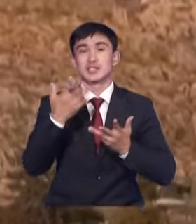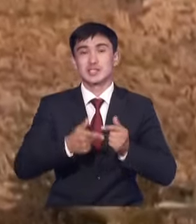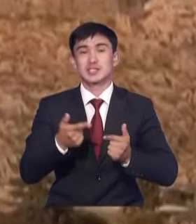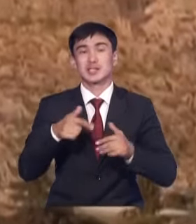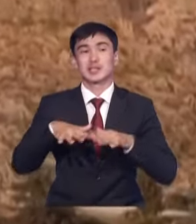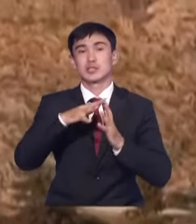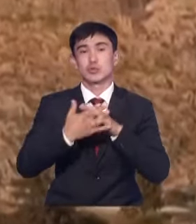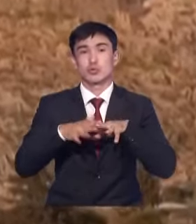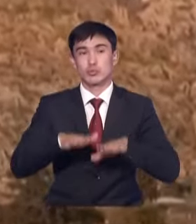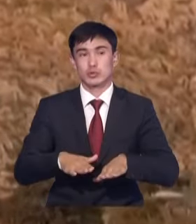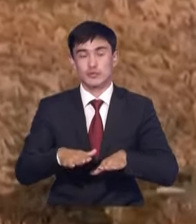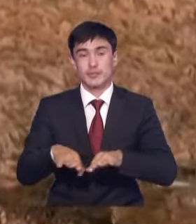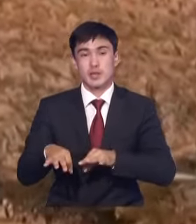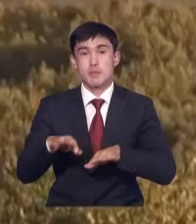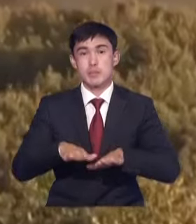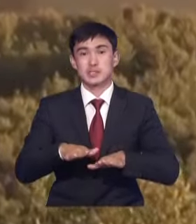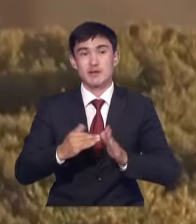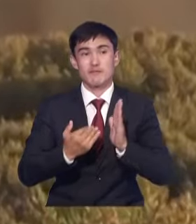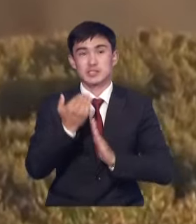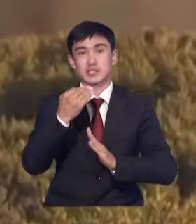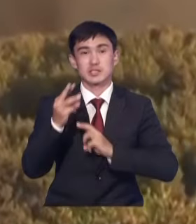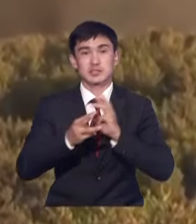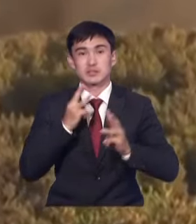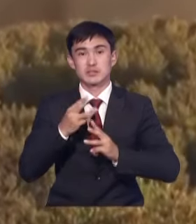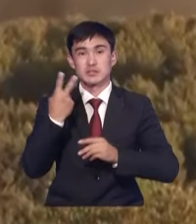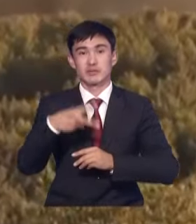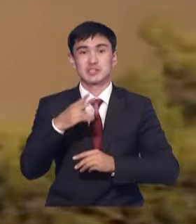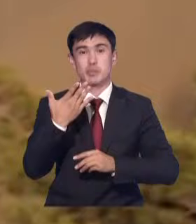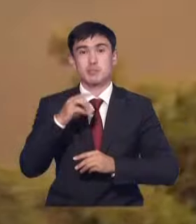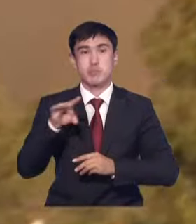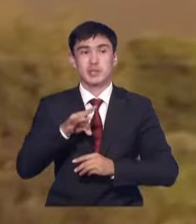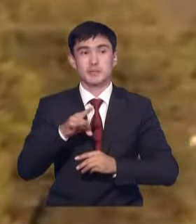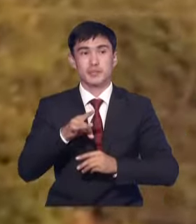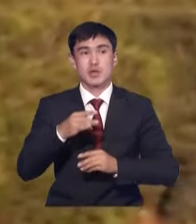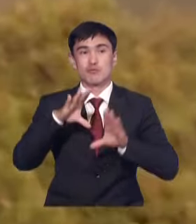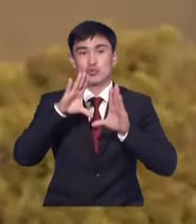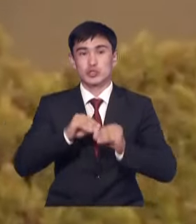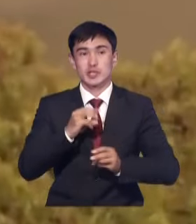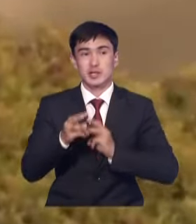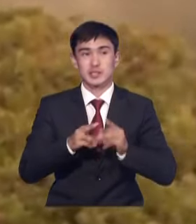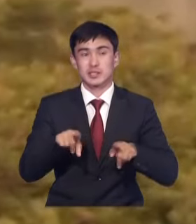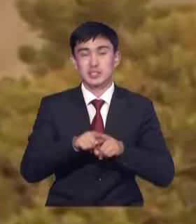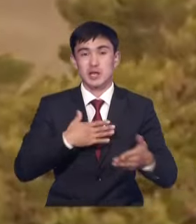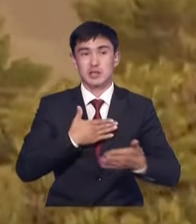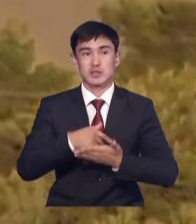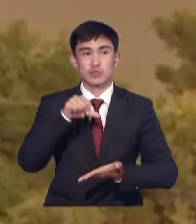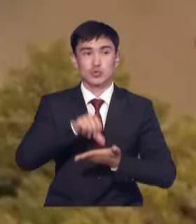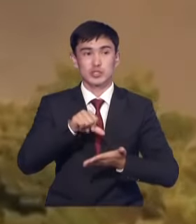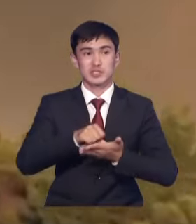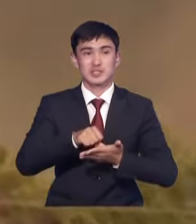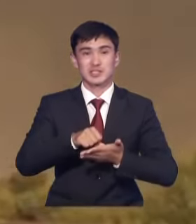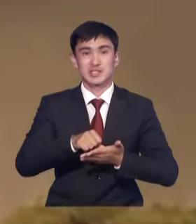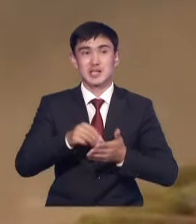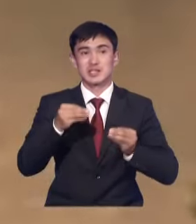нескольких населенных пунктов. В некоторых местах высота пламени достигает 25 метров. В тушении огня также активно участвуют